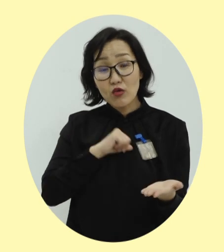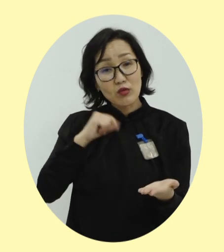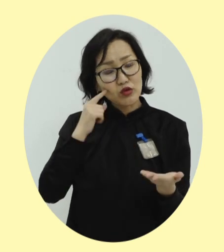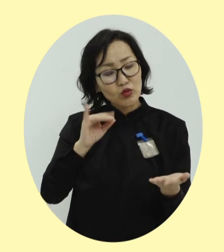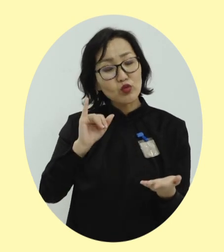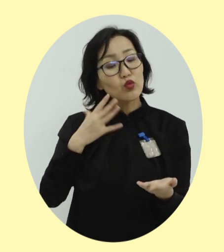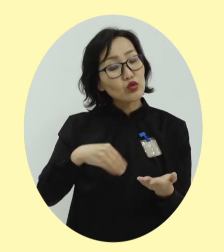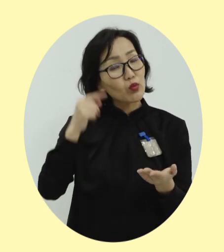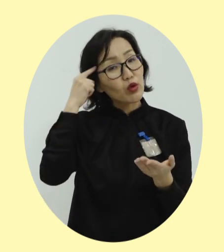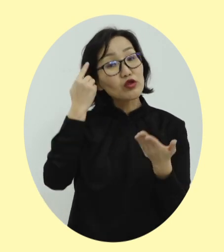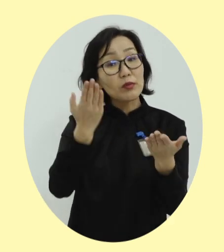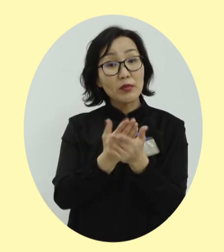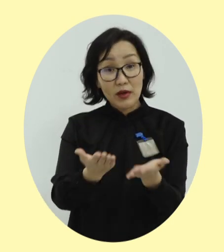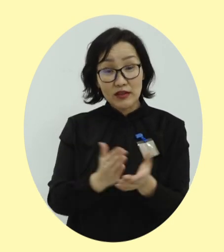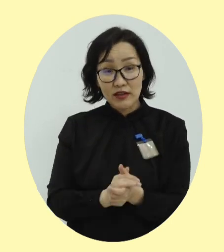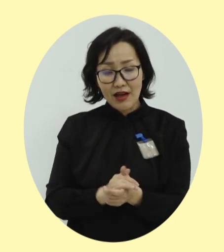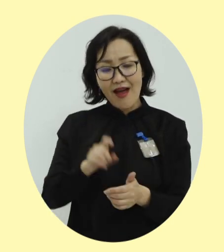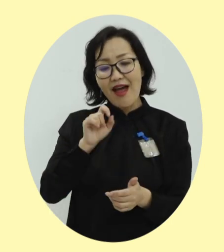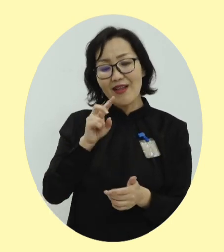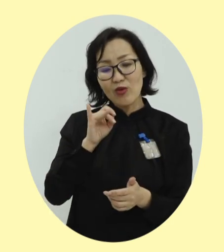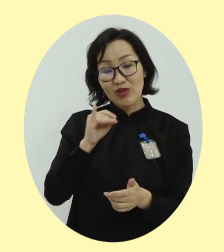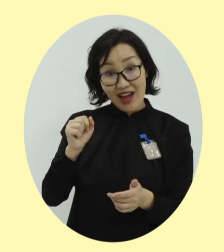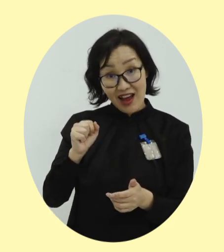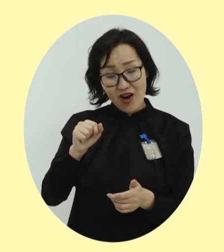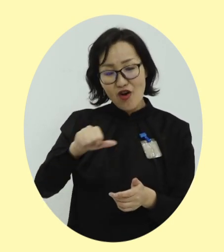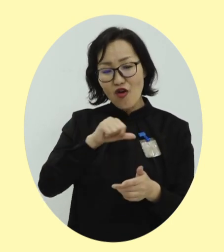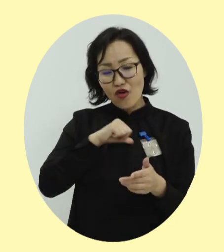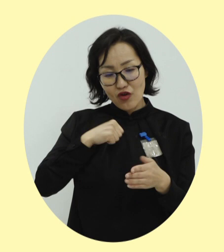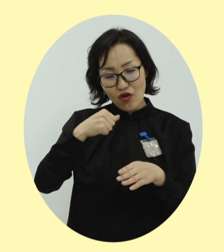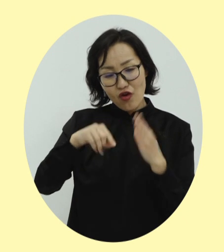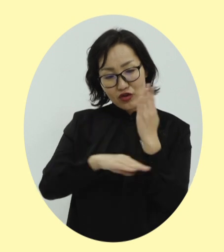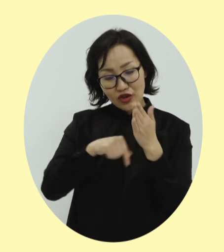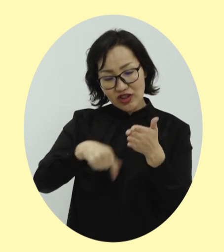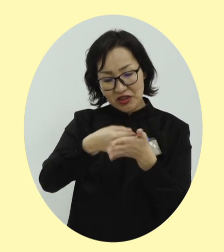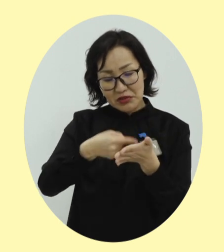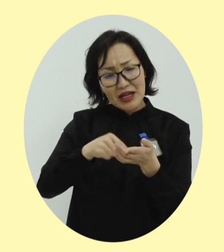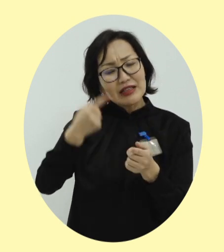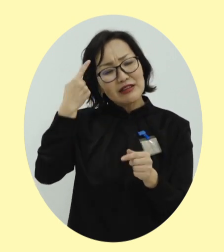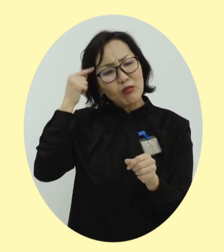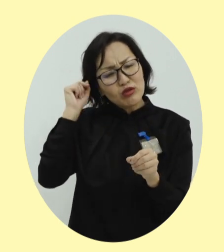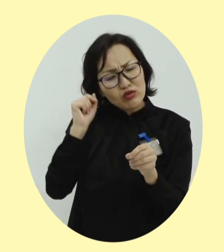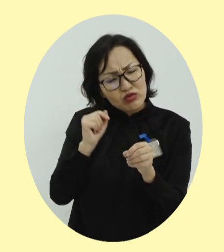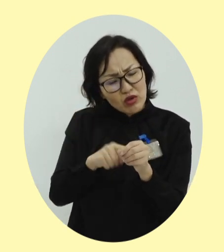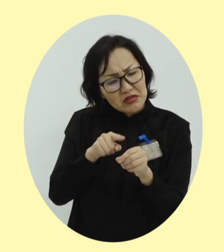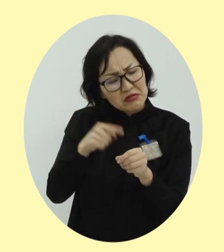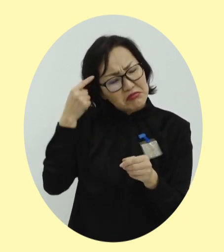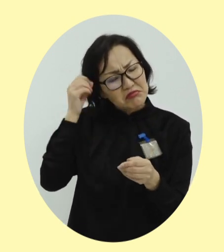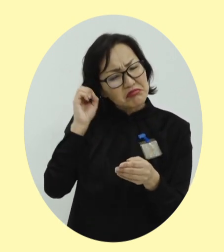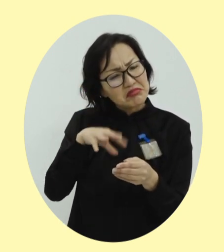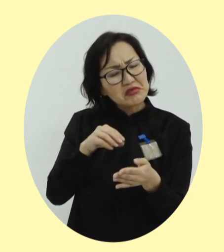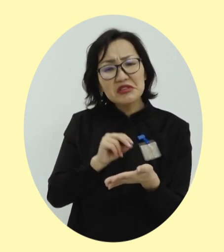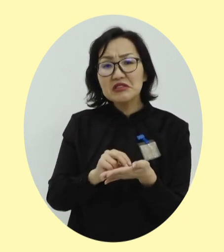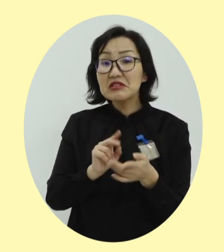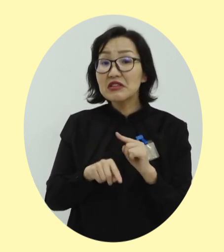Хүүхдүүд, та бүхэн юу гэж бодож байна? Халиуна өдрийн тэмдэглэлээ ямар зорилгоор бичсэн юм бол? Хамтдаа